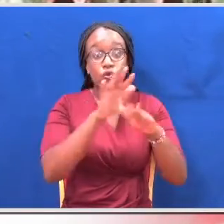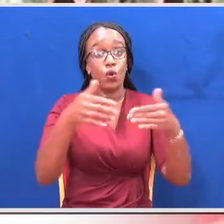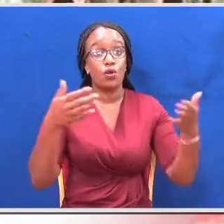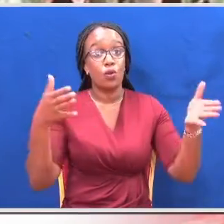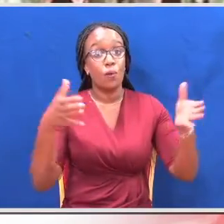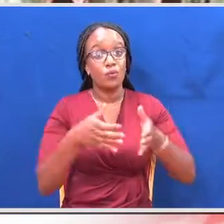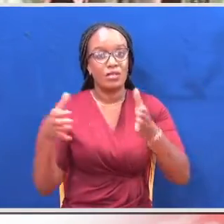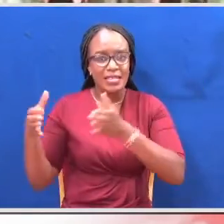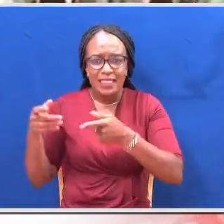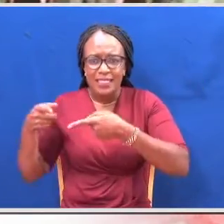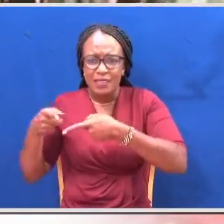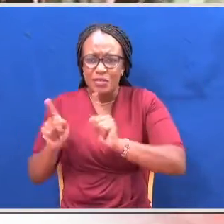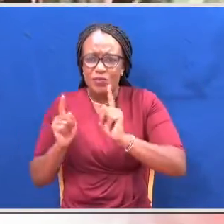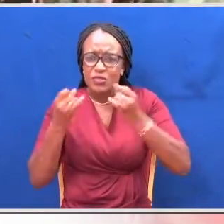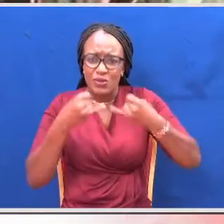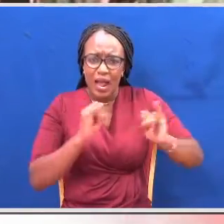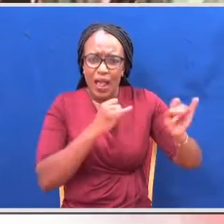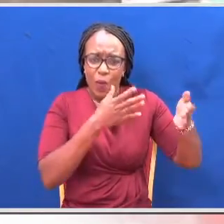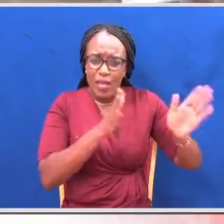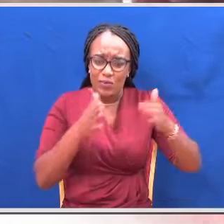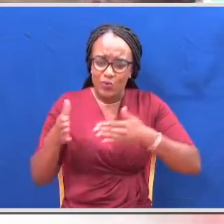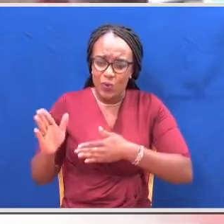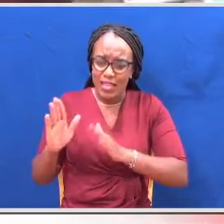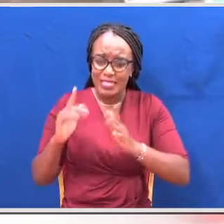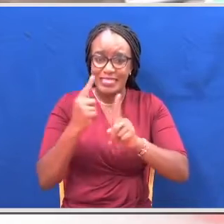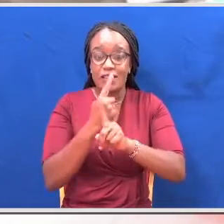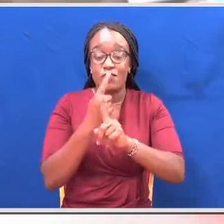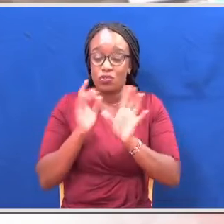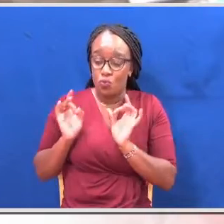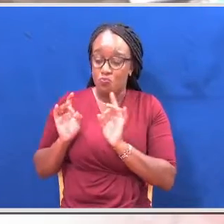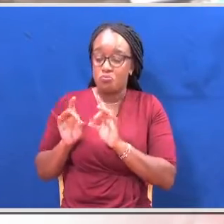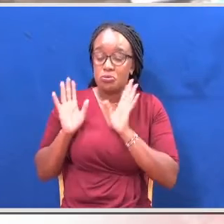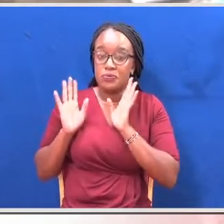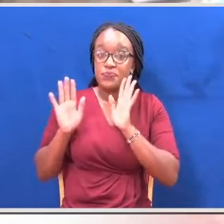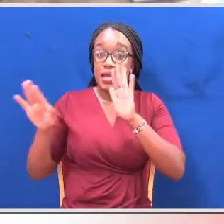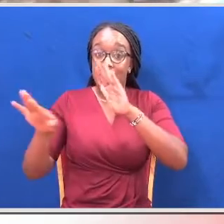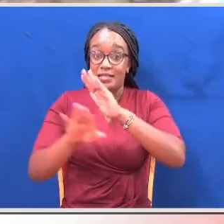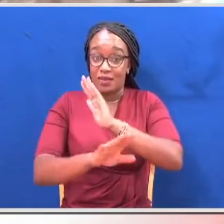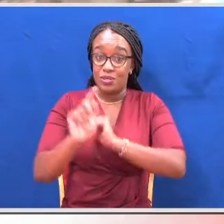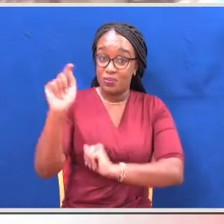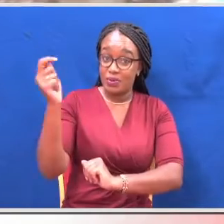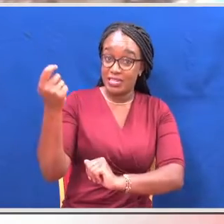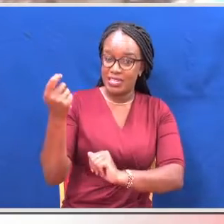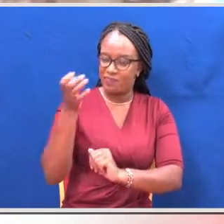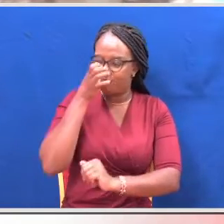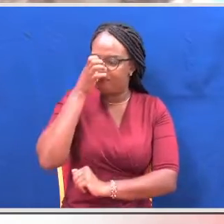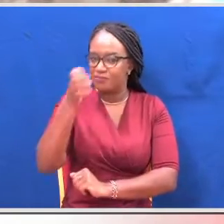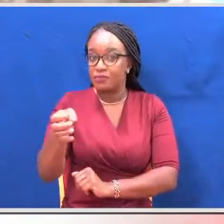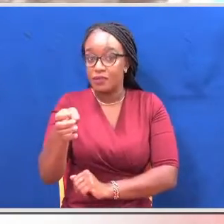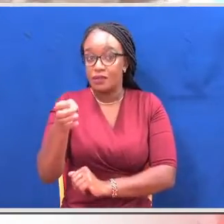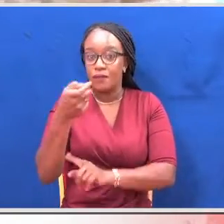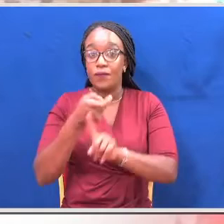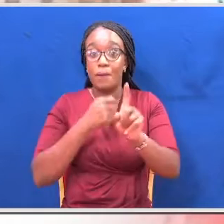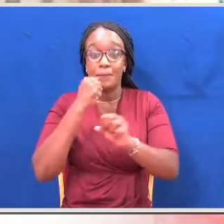unaona kwamba wanajaribu mbinu yote ya kujaribu kumtupa kando. Naibu wa rais alitengwa kwa serikali ya Jubilee tangu mwaka